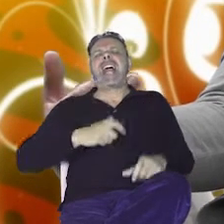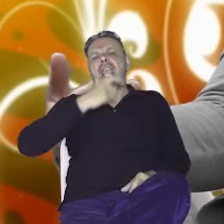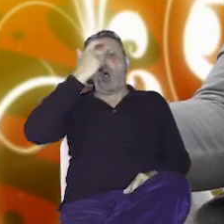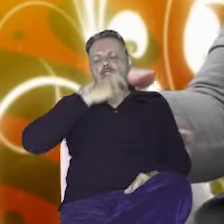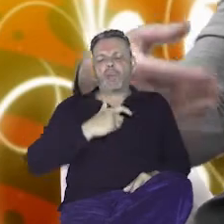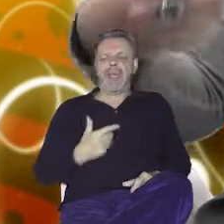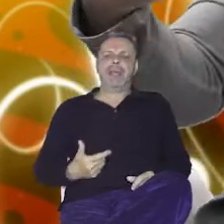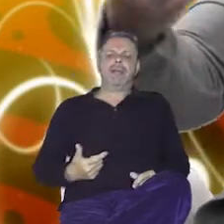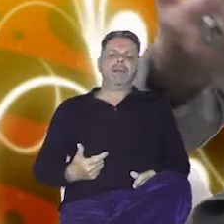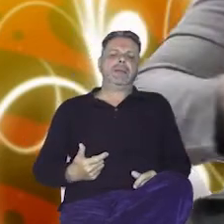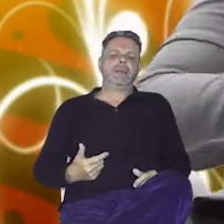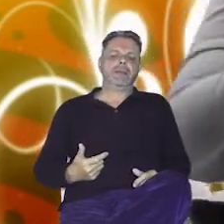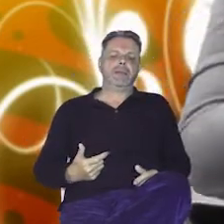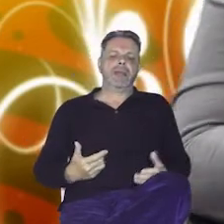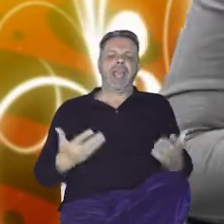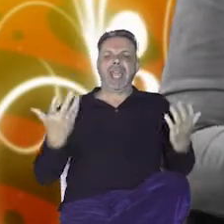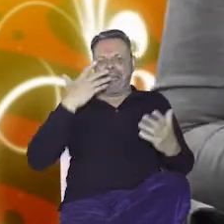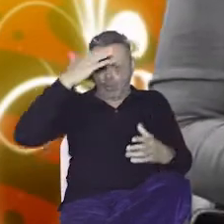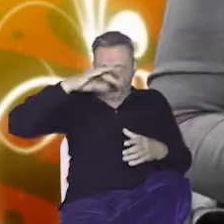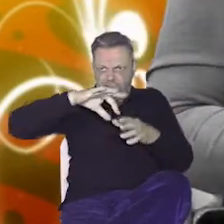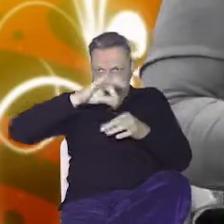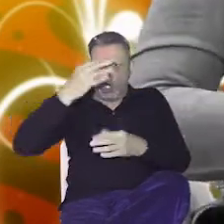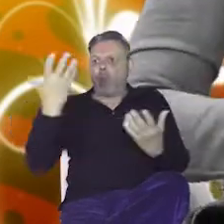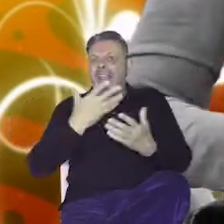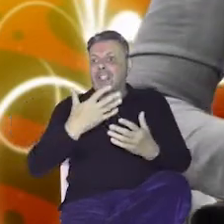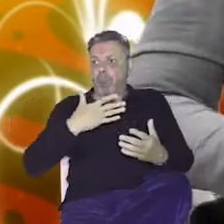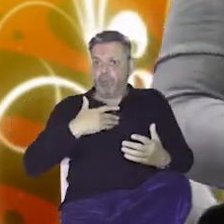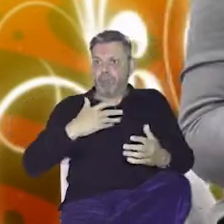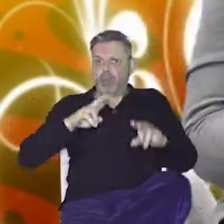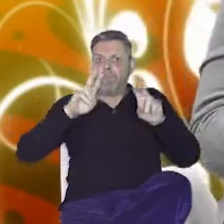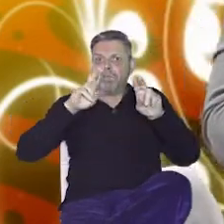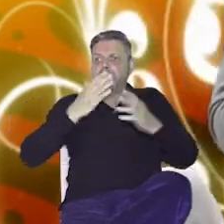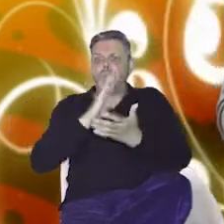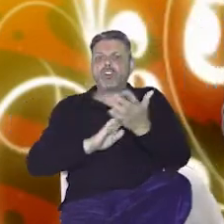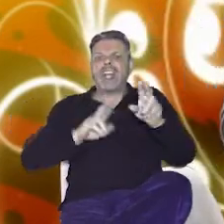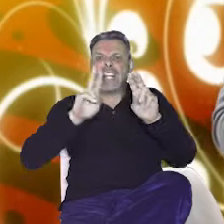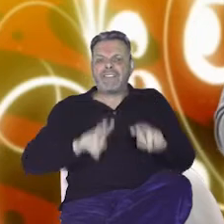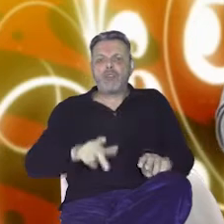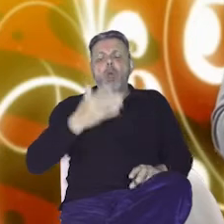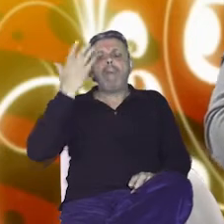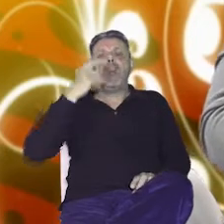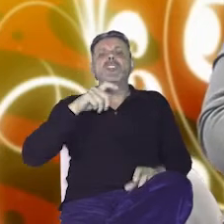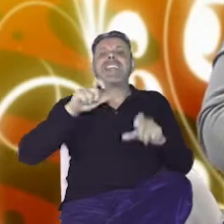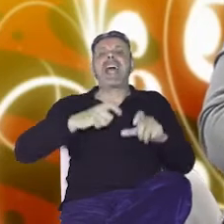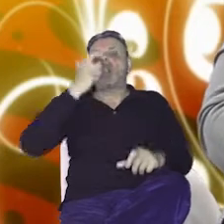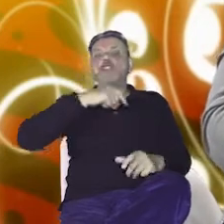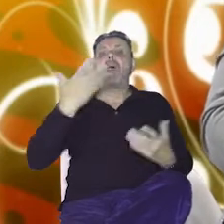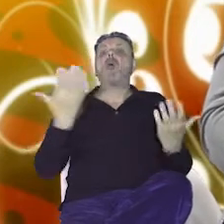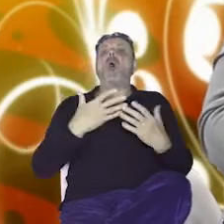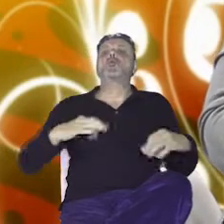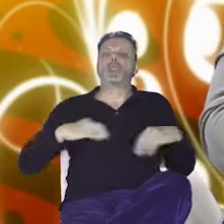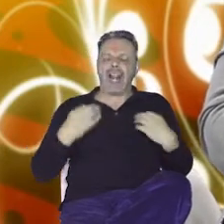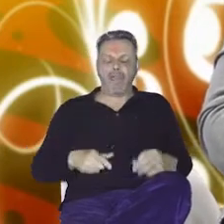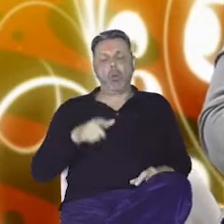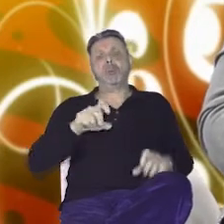su smišljeni, kad se krenulo u realizaciju, je to bilo za starije osobe koje su zdrave. I dakle, i oni u tim